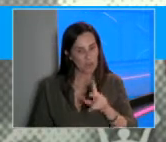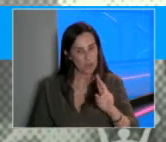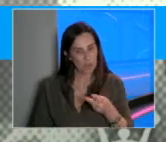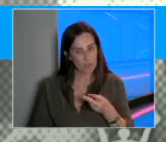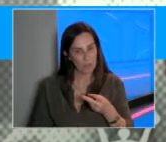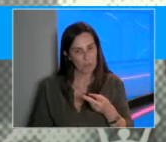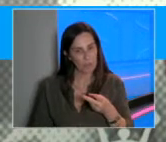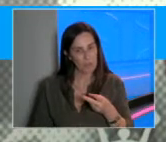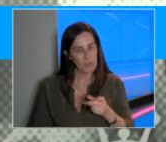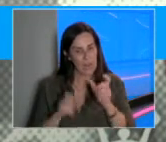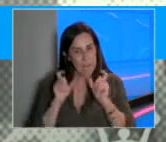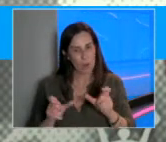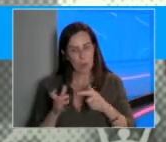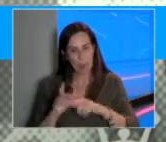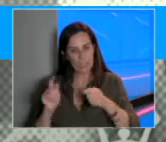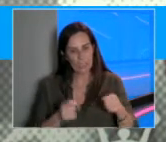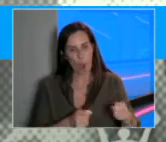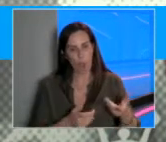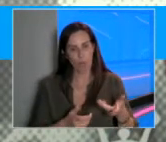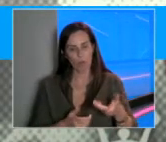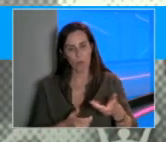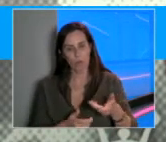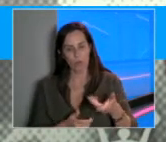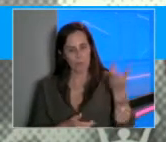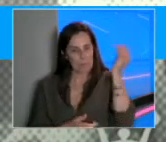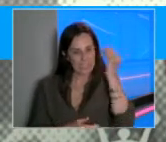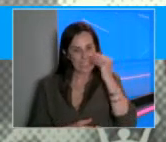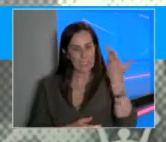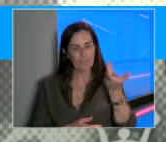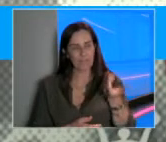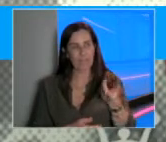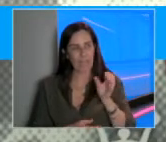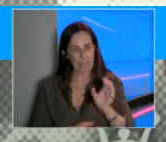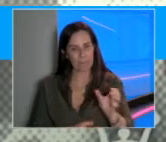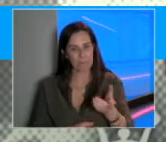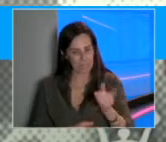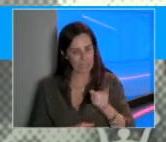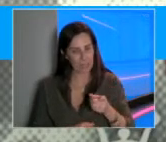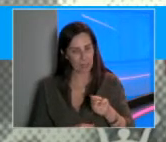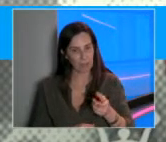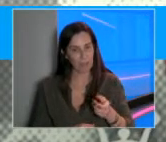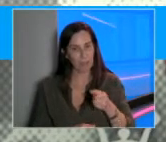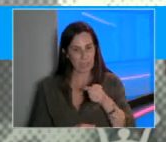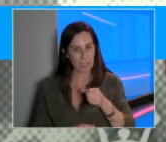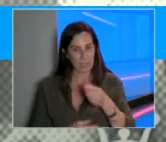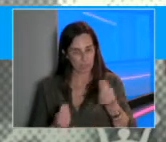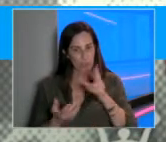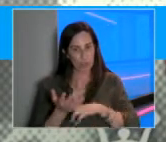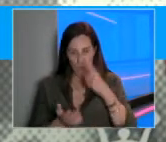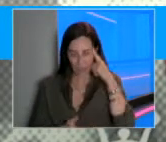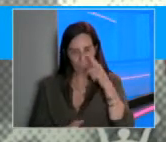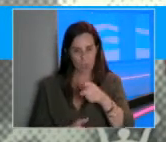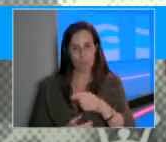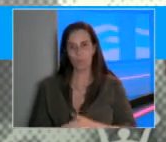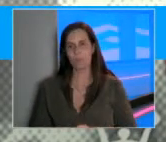פעם פעולות מניעה כמו סגירת חלקים של מערכת החינוך, חטיבות הביניים, התיכון? זה מהלך שהוא נכון על